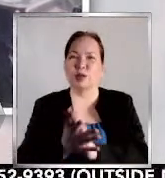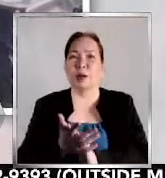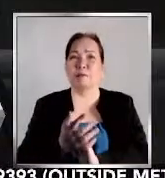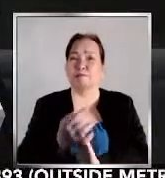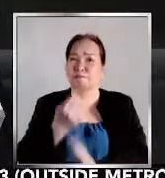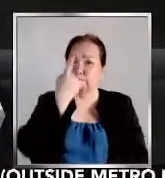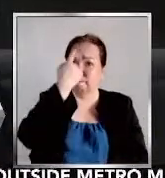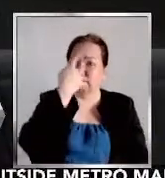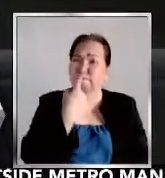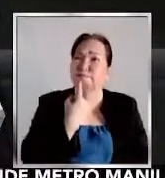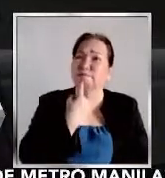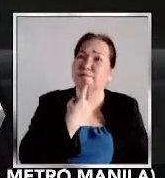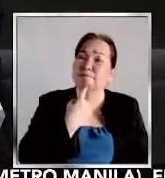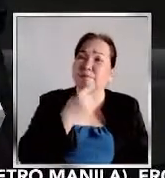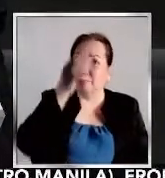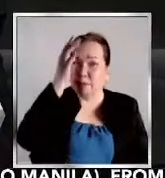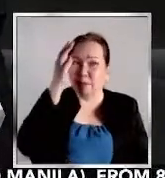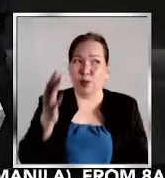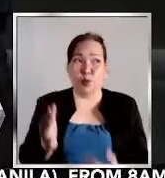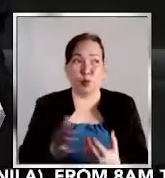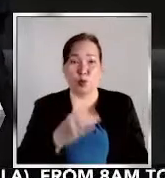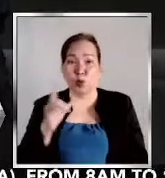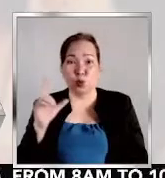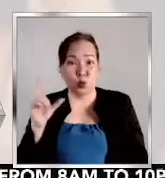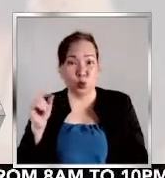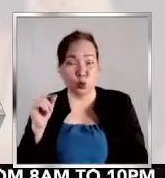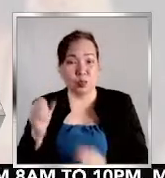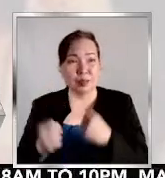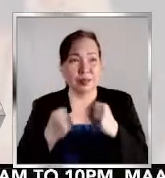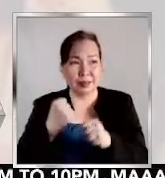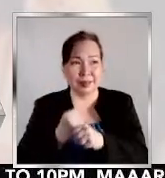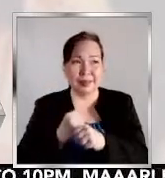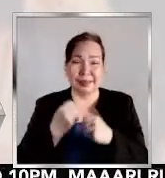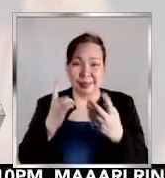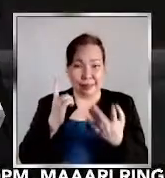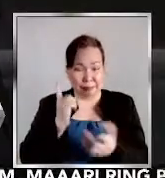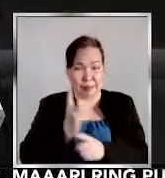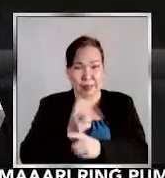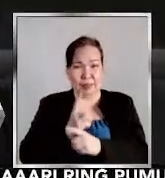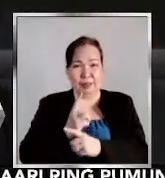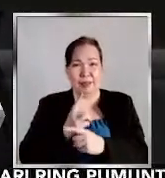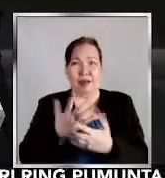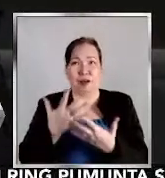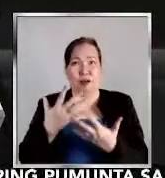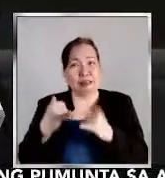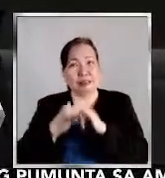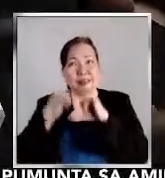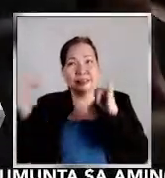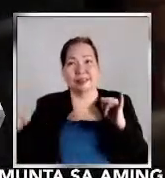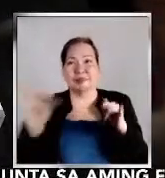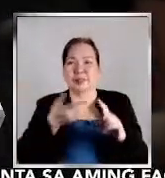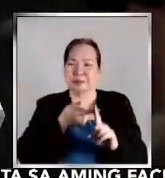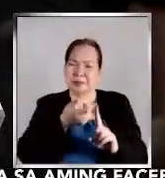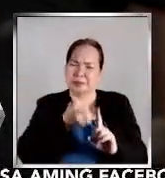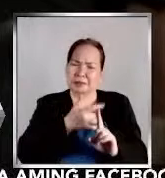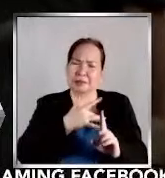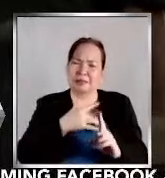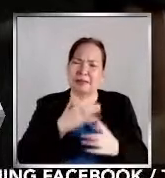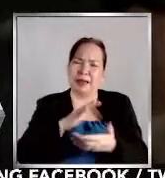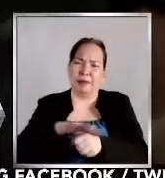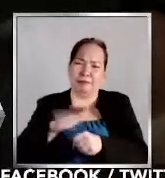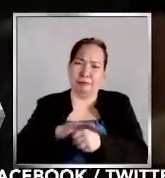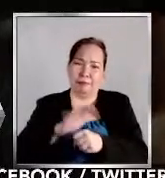Halos 2 dekada na rin ang nakalipas si FPJ. Siguro sabi niya, tama na siguro yan. Bagamat